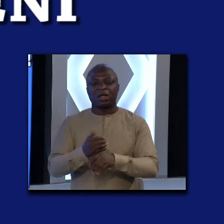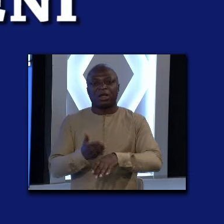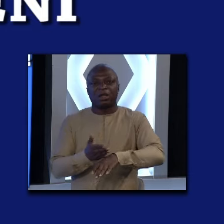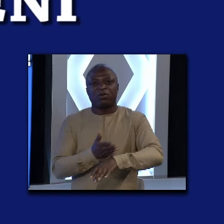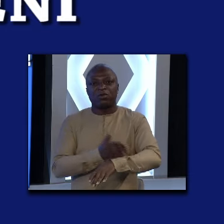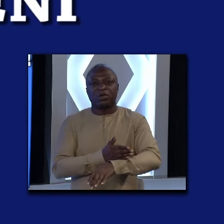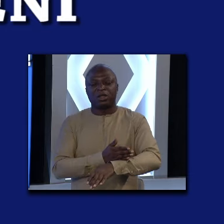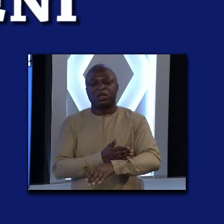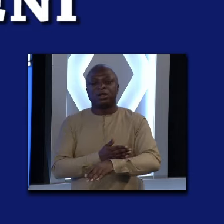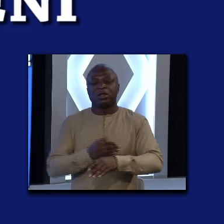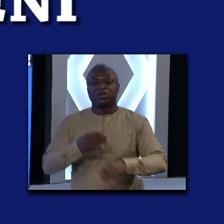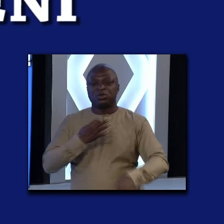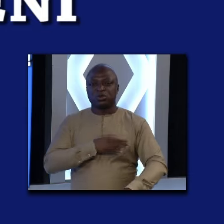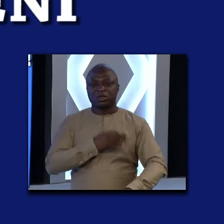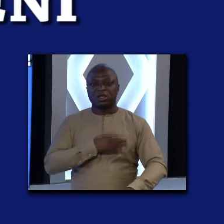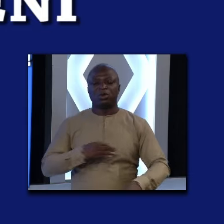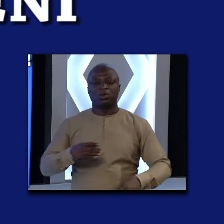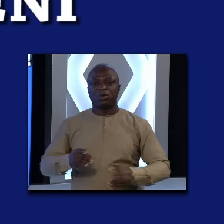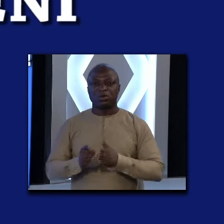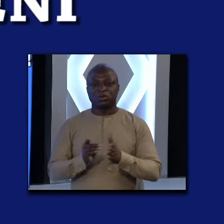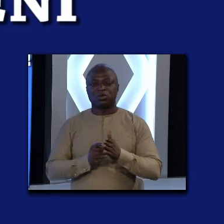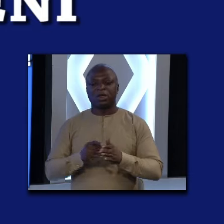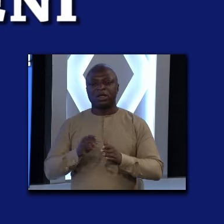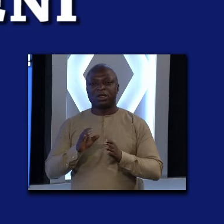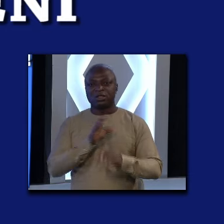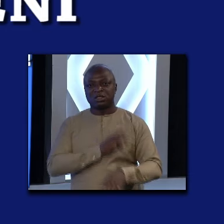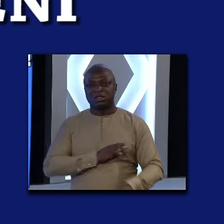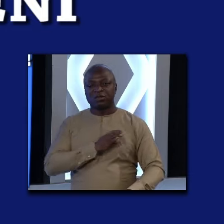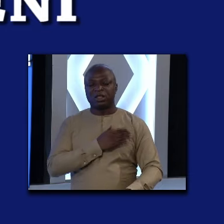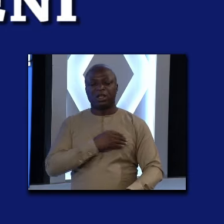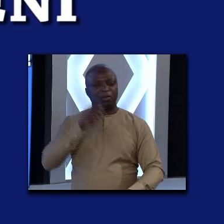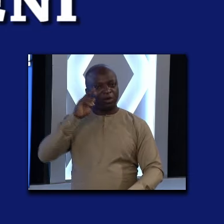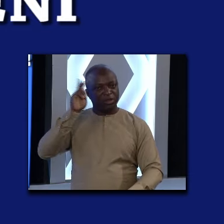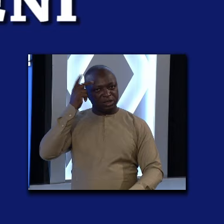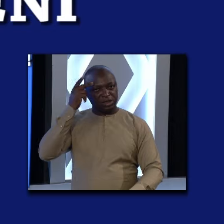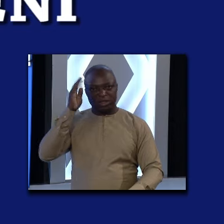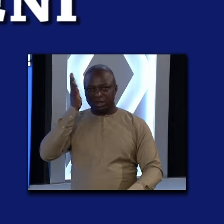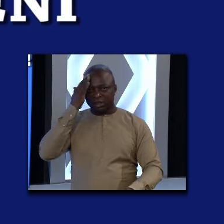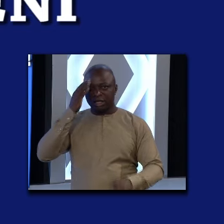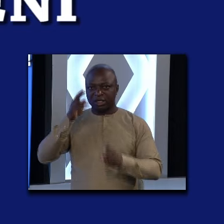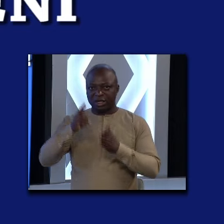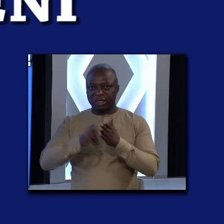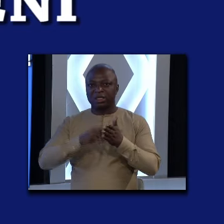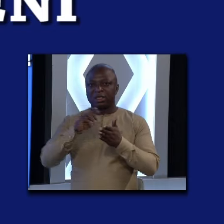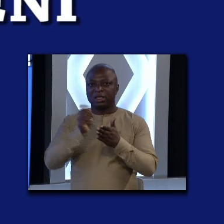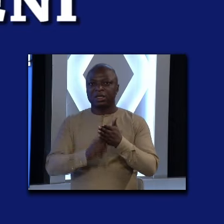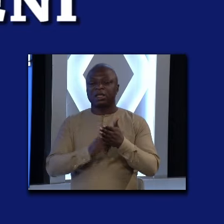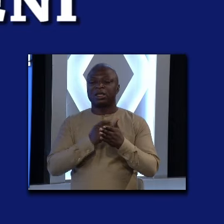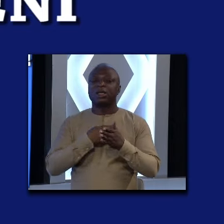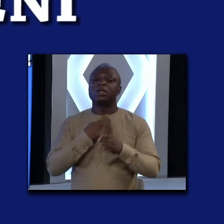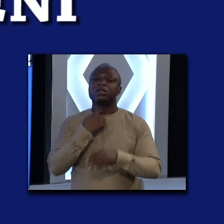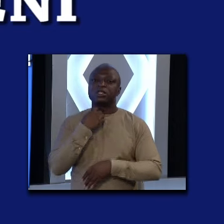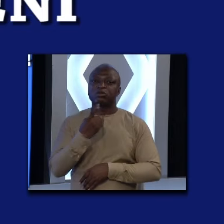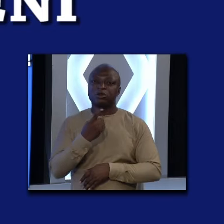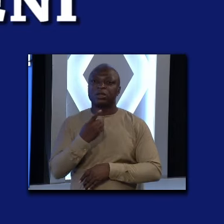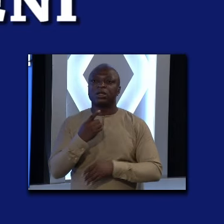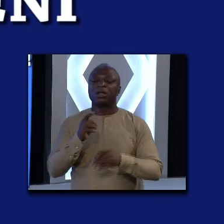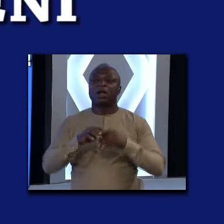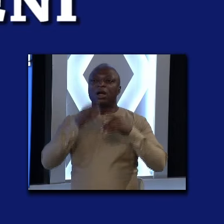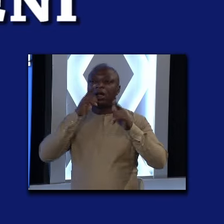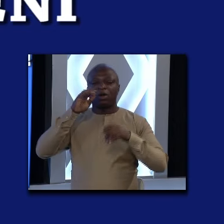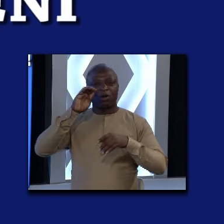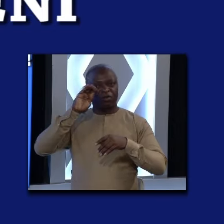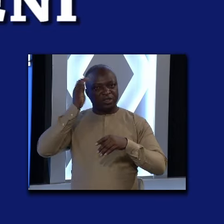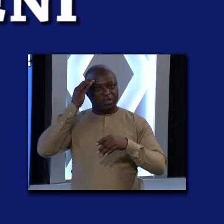révolus, jouissant de leurs droits civils et politiques, sachant lire, écrire et s'exprimer en langue